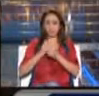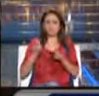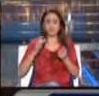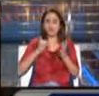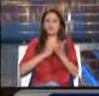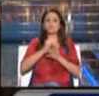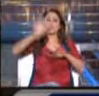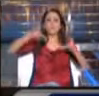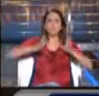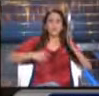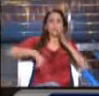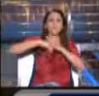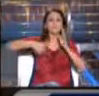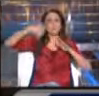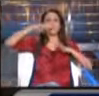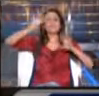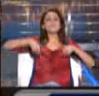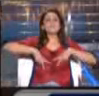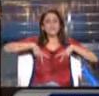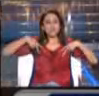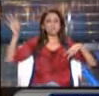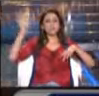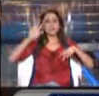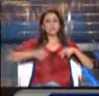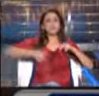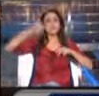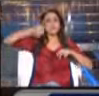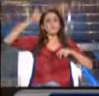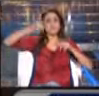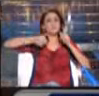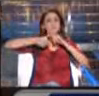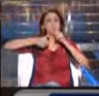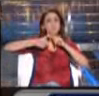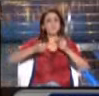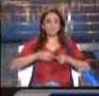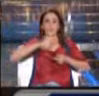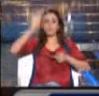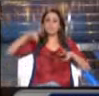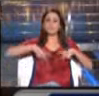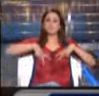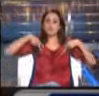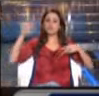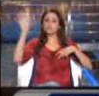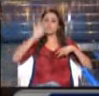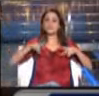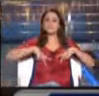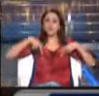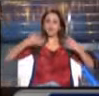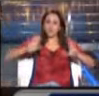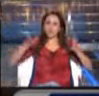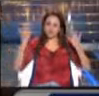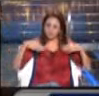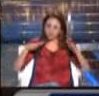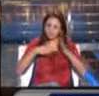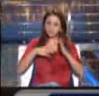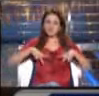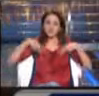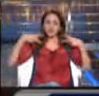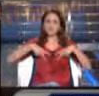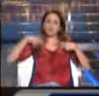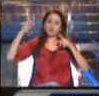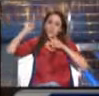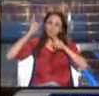المصري كرياضيين, الحمد لله حققنا انجازات محترمه وخلينا الشعب يفرح, ويمكن دي كان بيتقال دايما ان الرياضيين